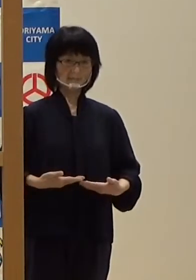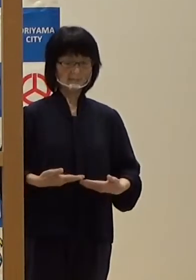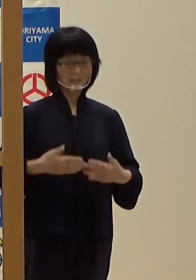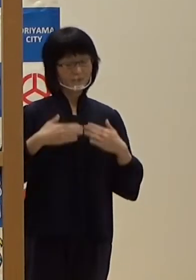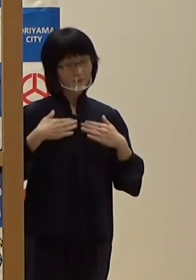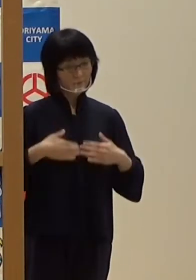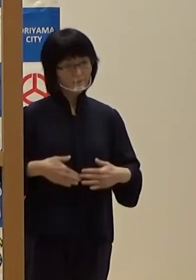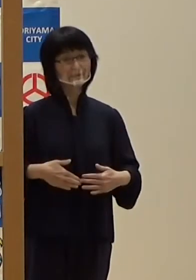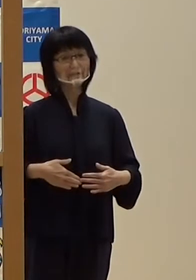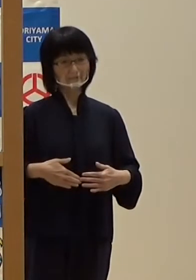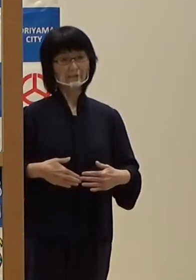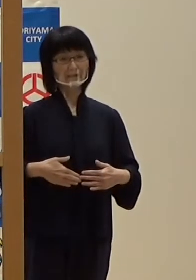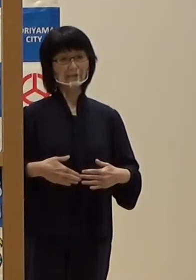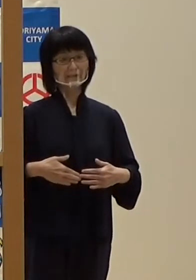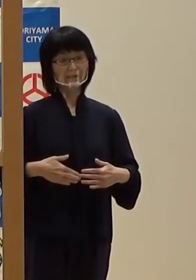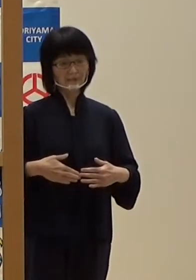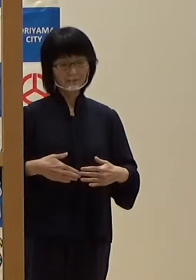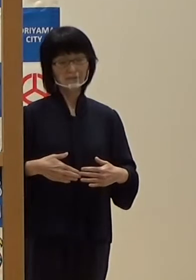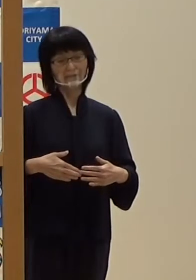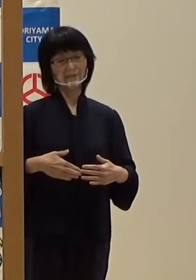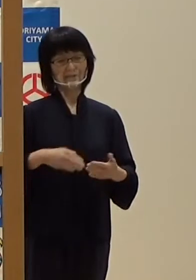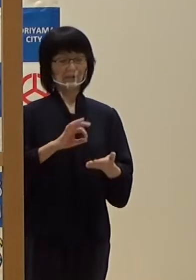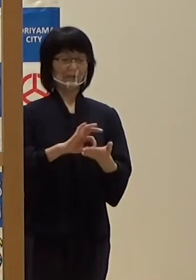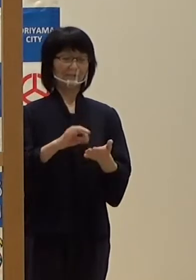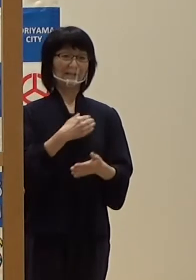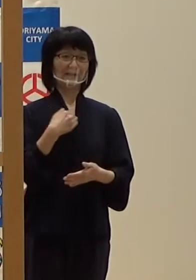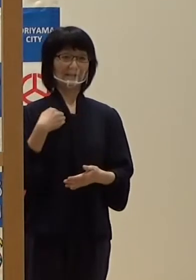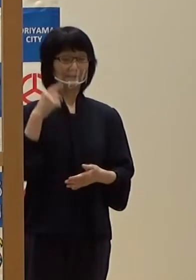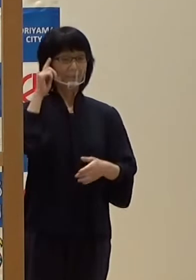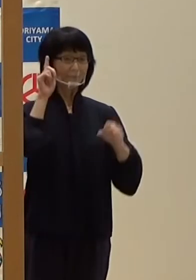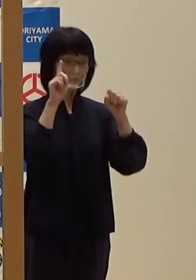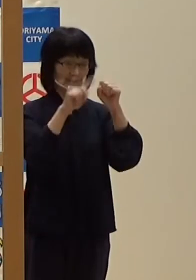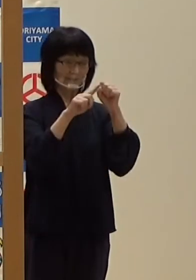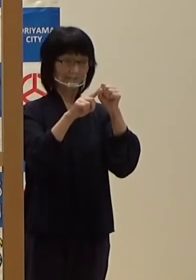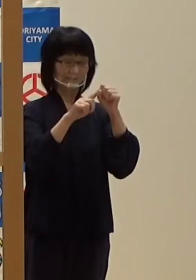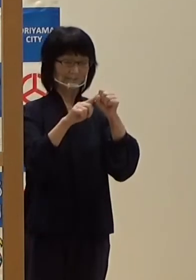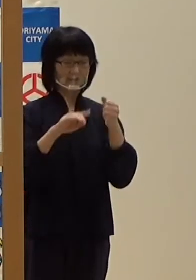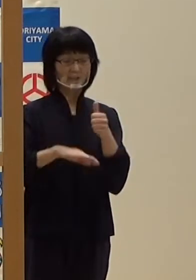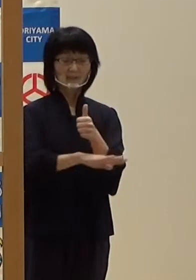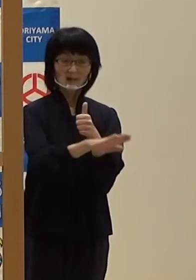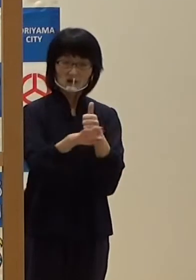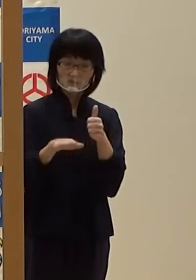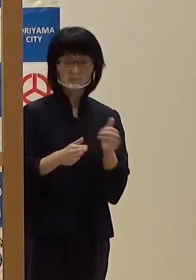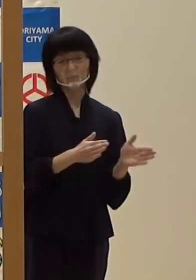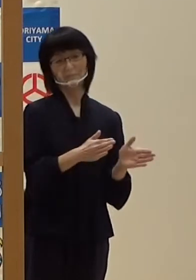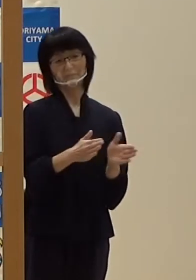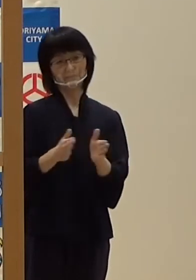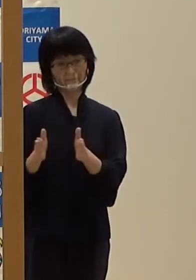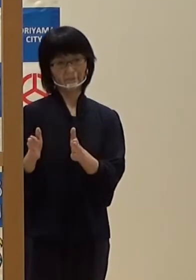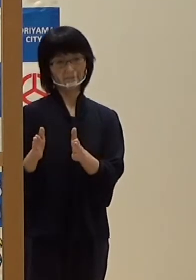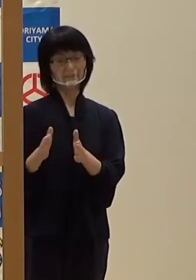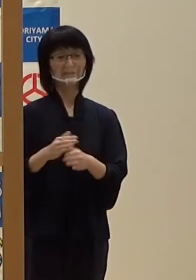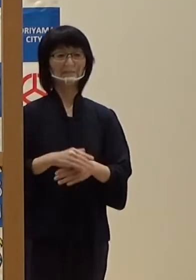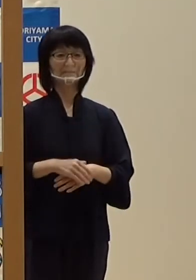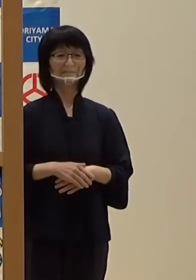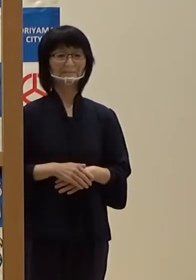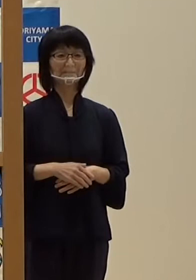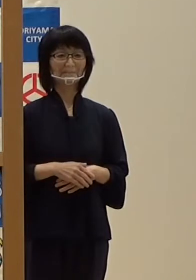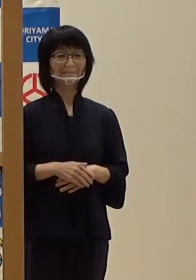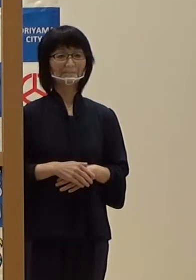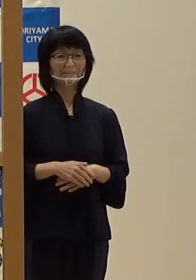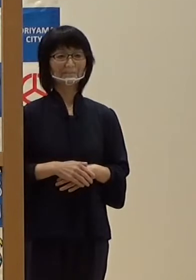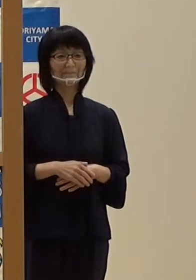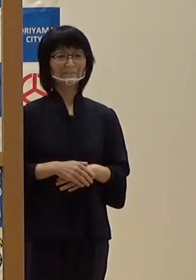安全安心にご利用いただけるよう公園の整備環境を整備する予定となっているところでございます